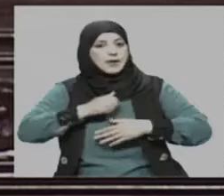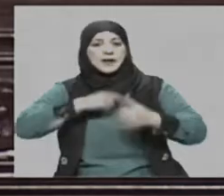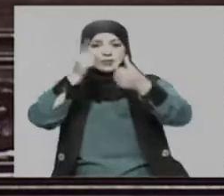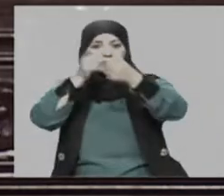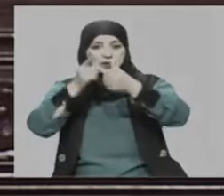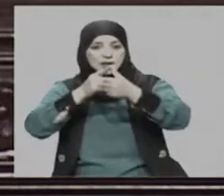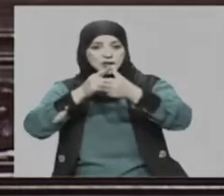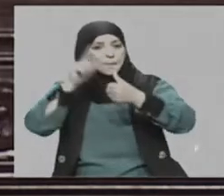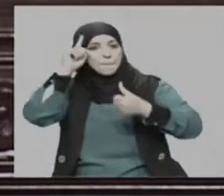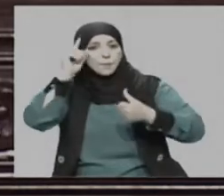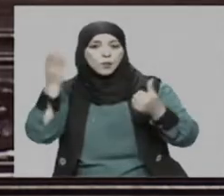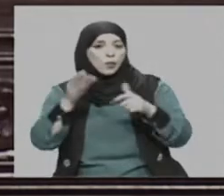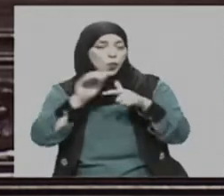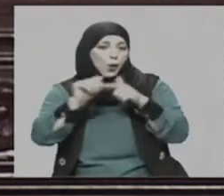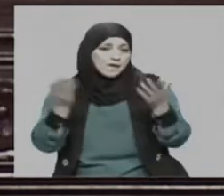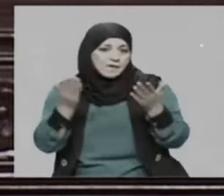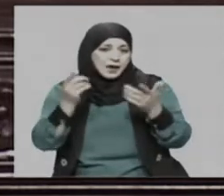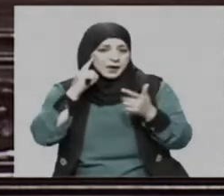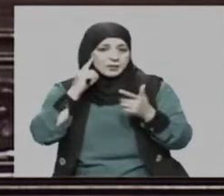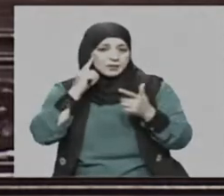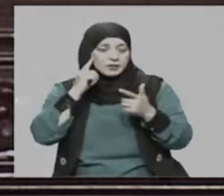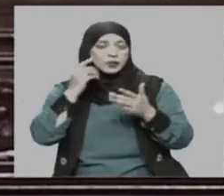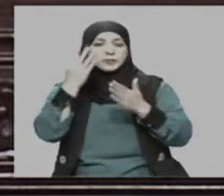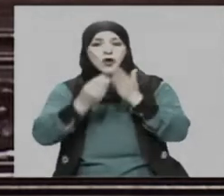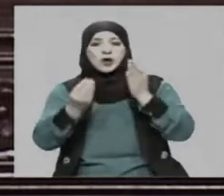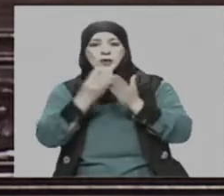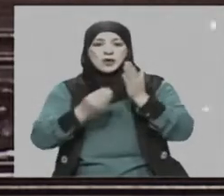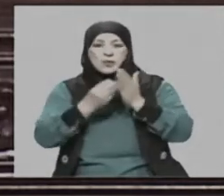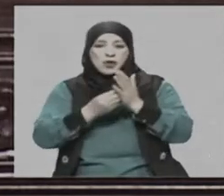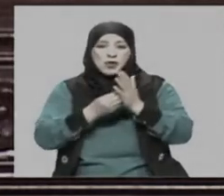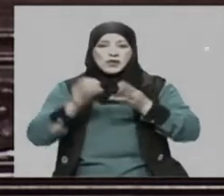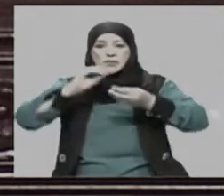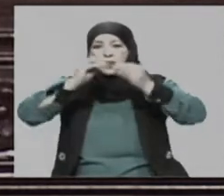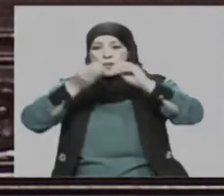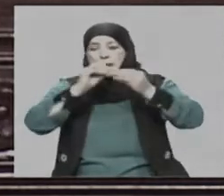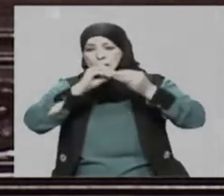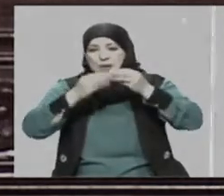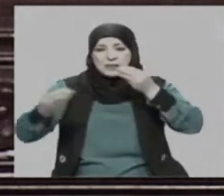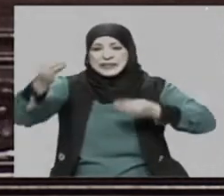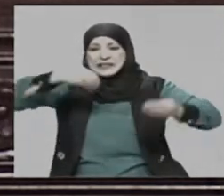باش نقصوا من التشويه والتشكيك والاحتقان، البلاد هذه